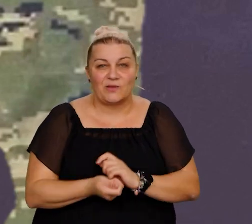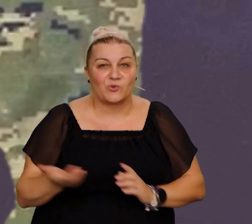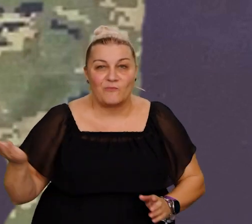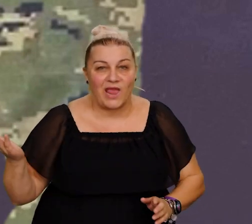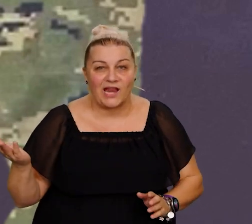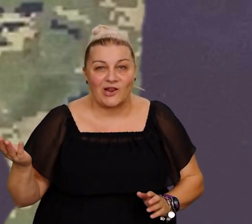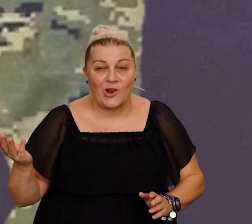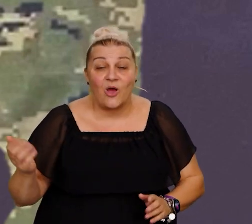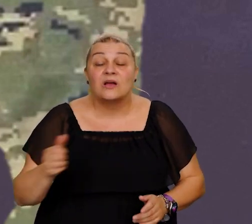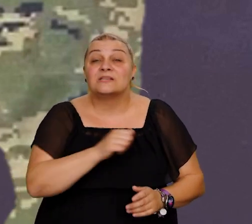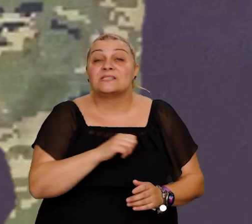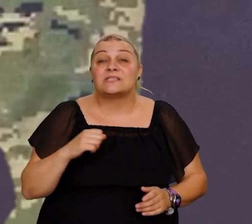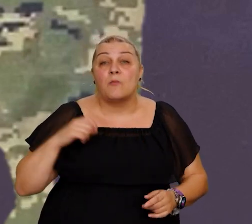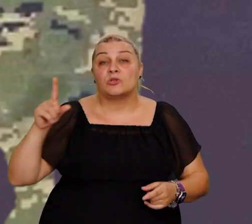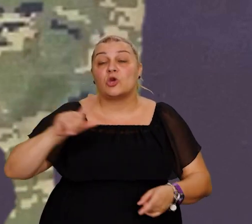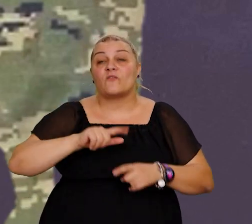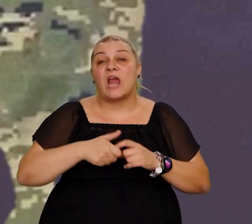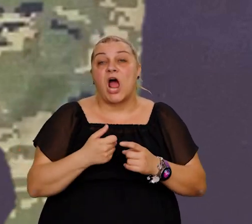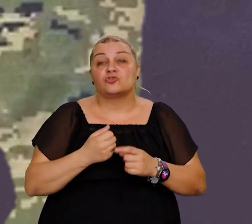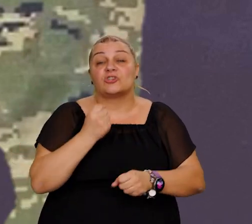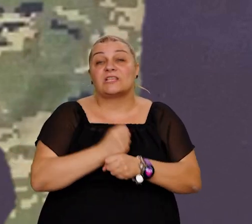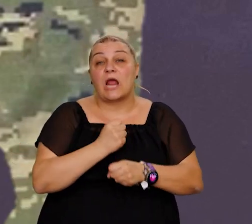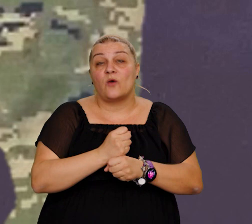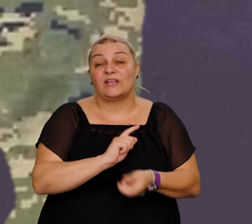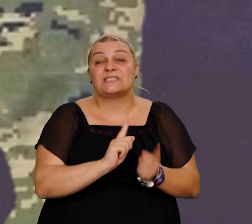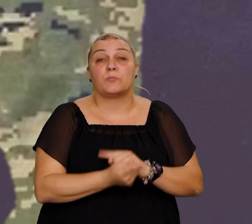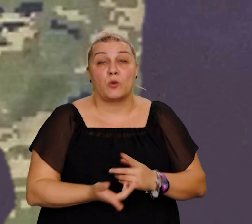promijenila. Samo su se načini njihovog djelovanja mijenjali.